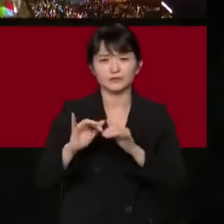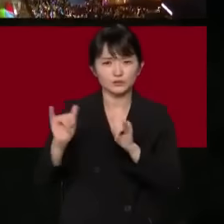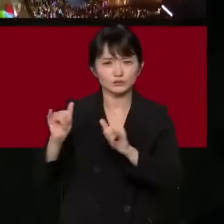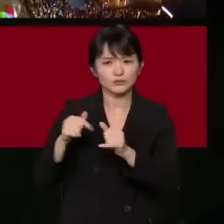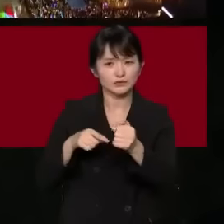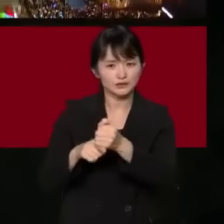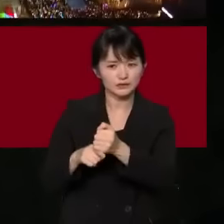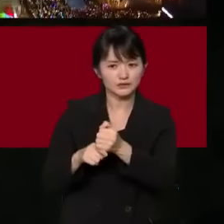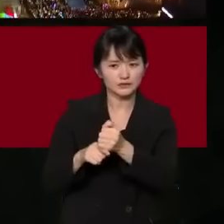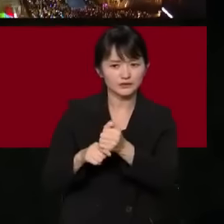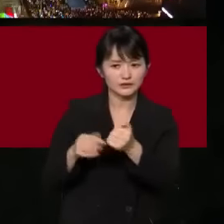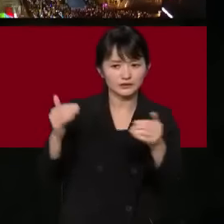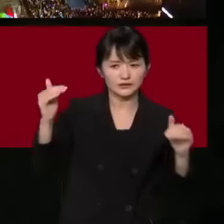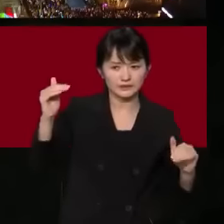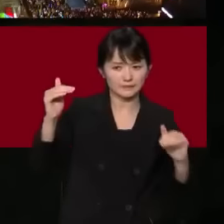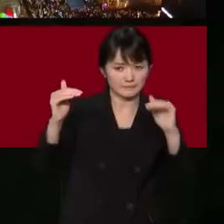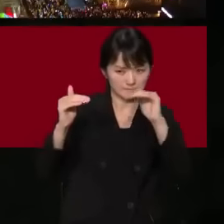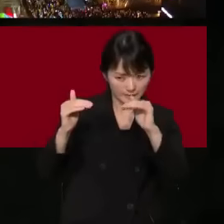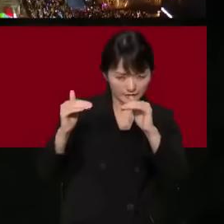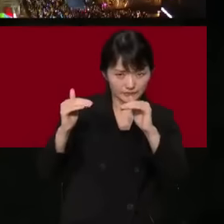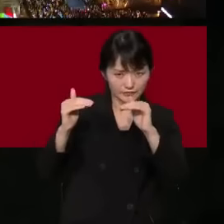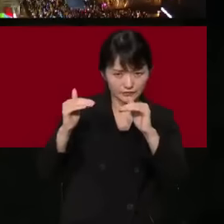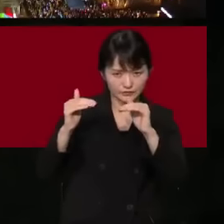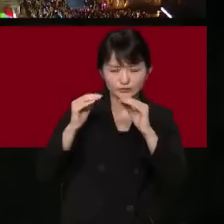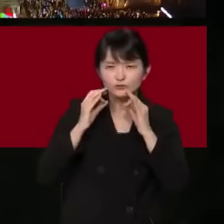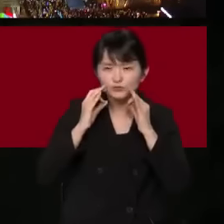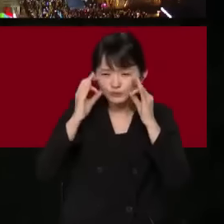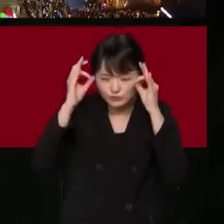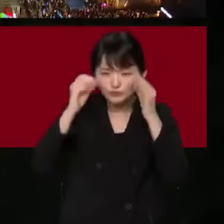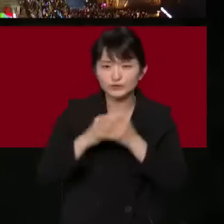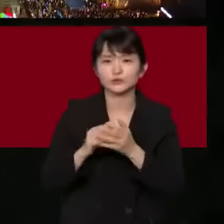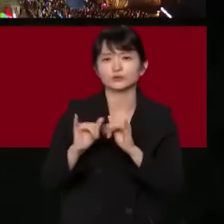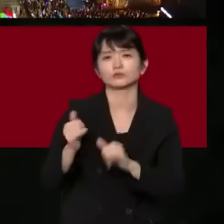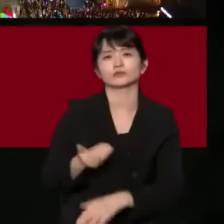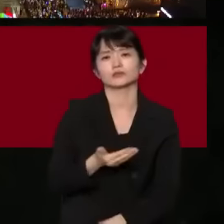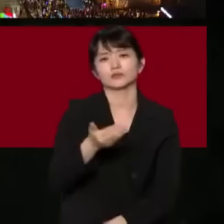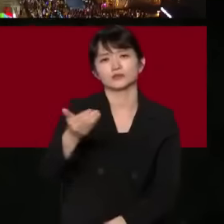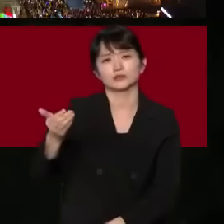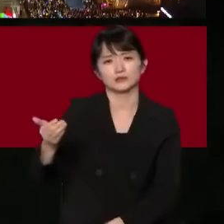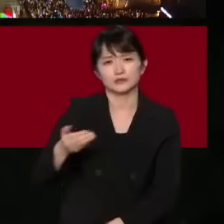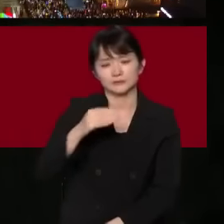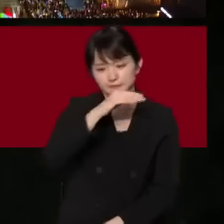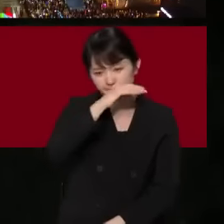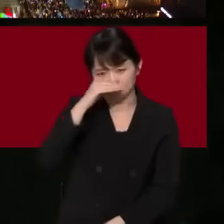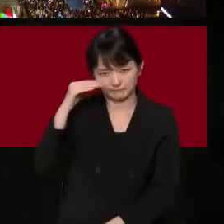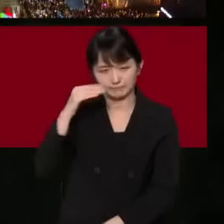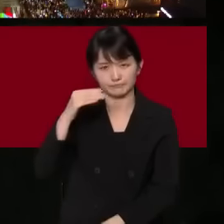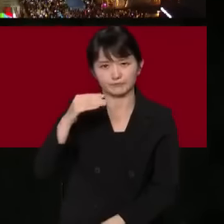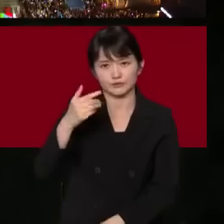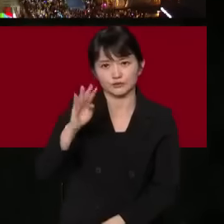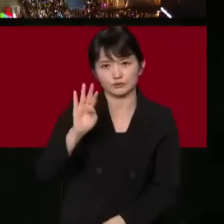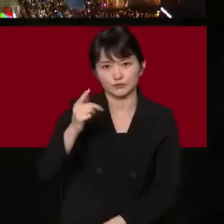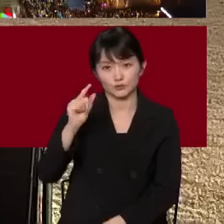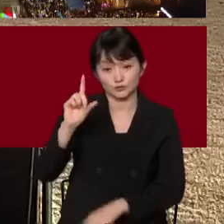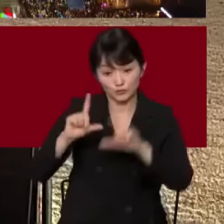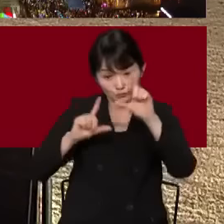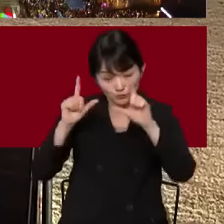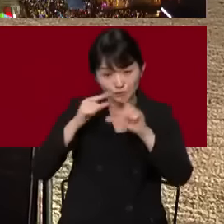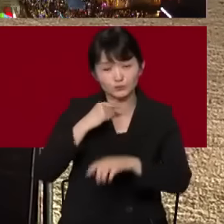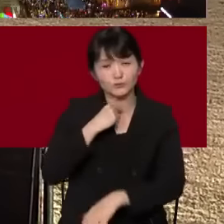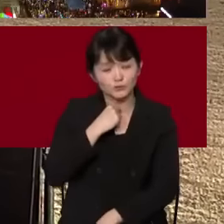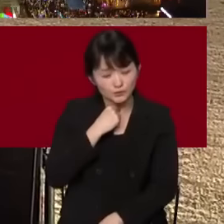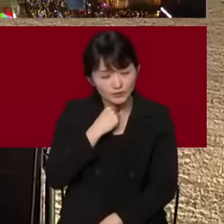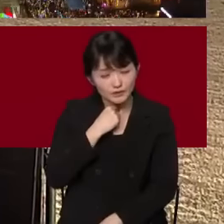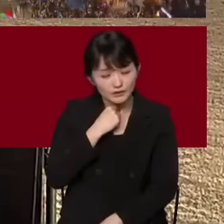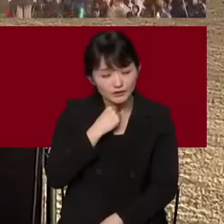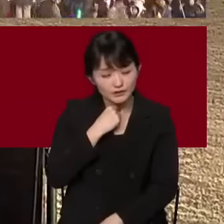뜻에 맞추려고 애를 쓸 때입니다. 그렇기 때문에 국민들께서 바른 보수의 모습을 지향해 주신다면 또